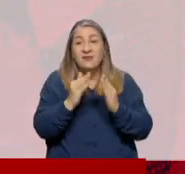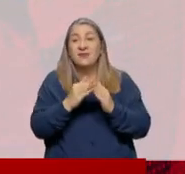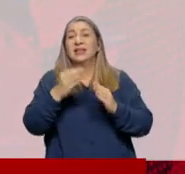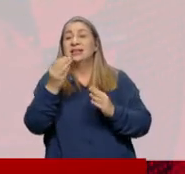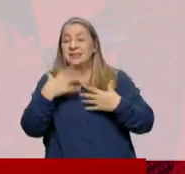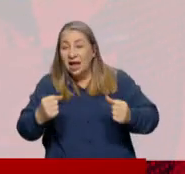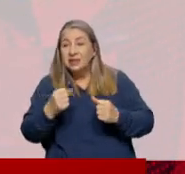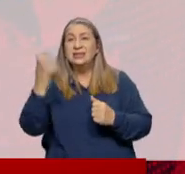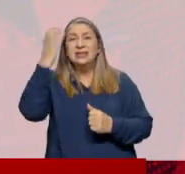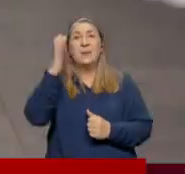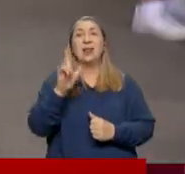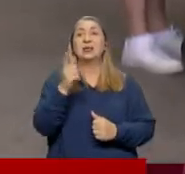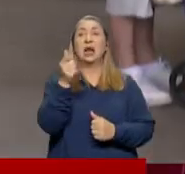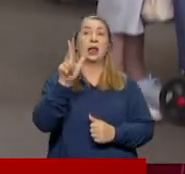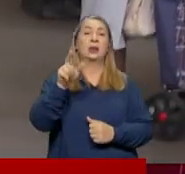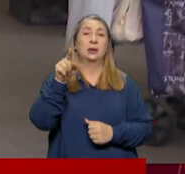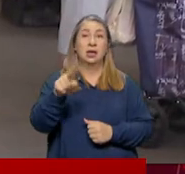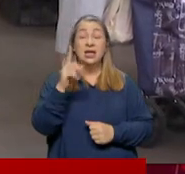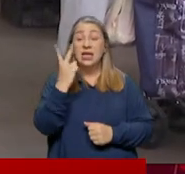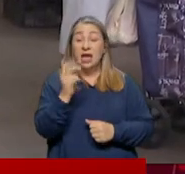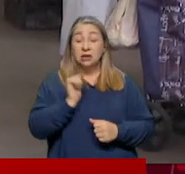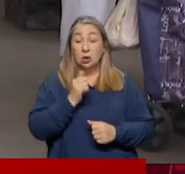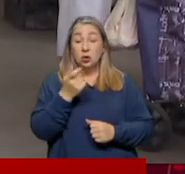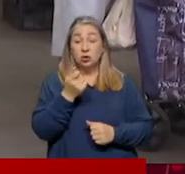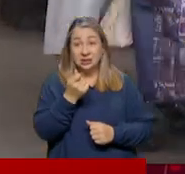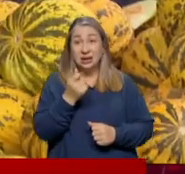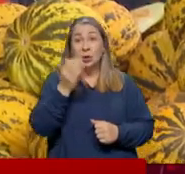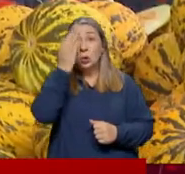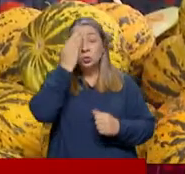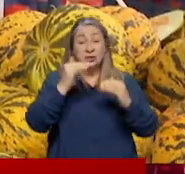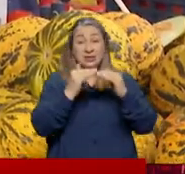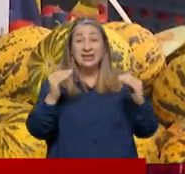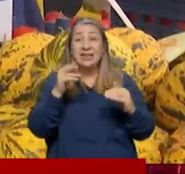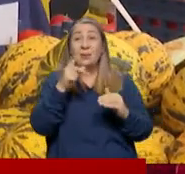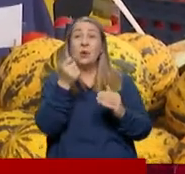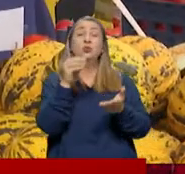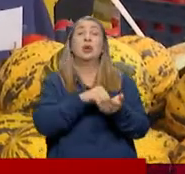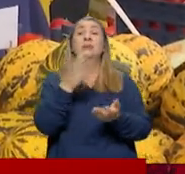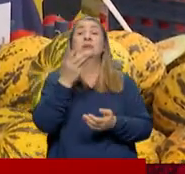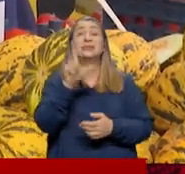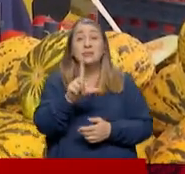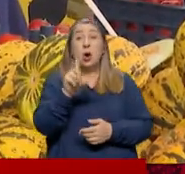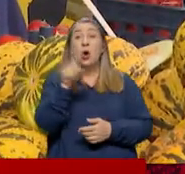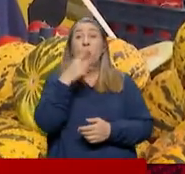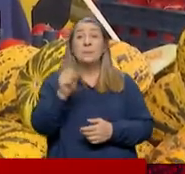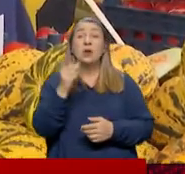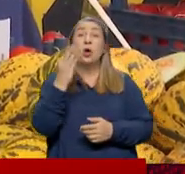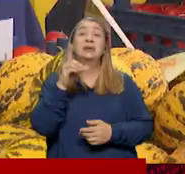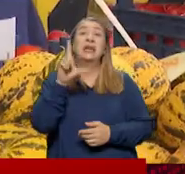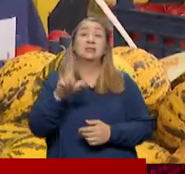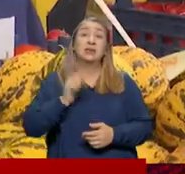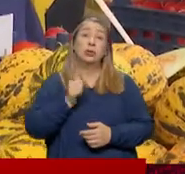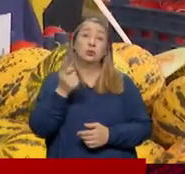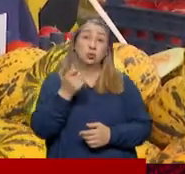ihtiyaçlar için gerekli olan rakam En azından Asgari ücretin yoksulluk sınırı kadar büyük için 10 bin lira civarında